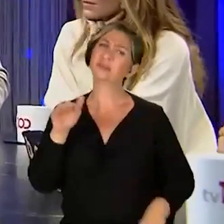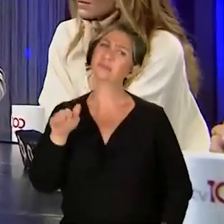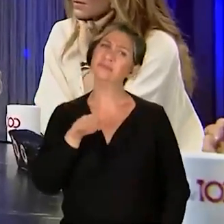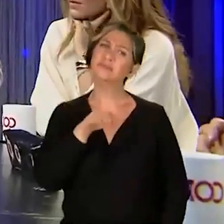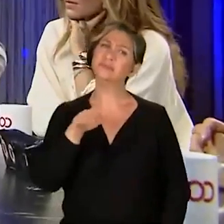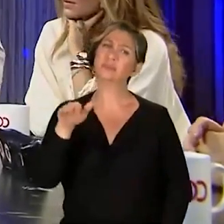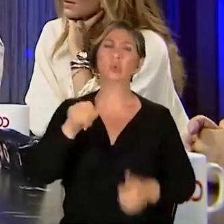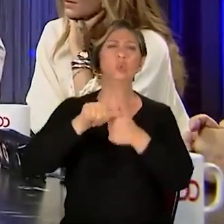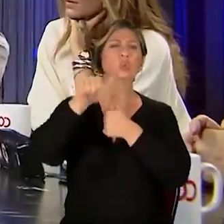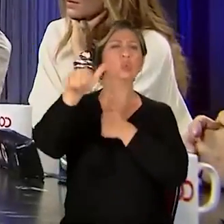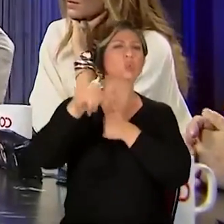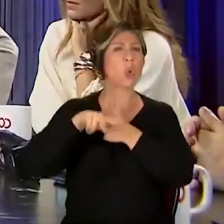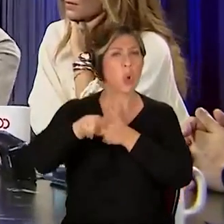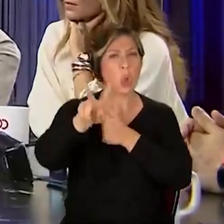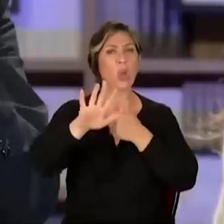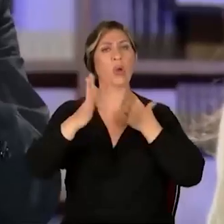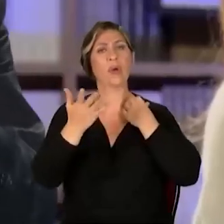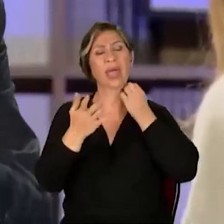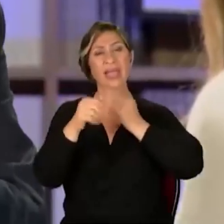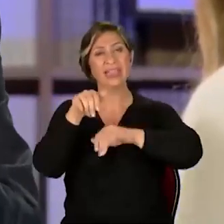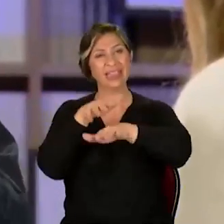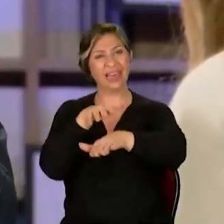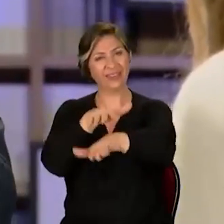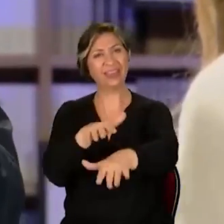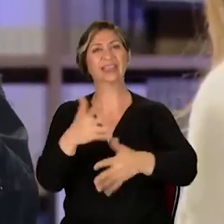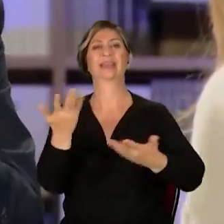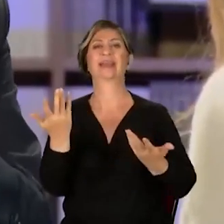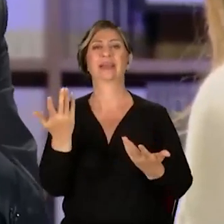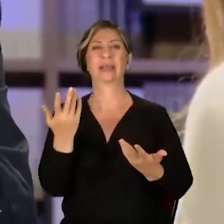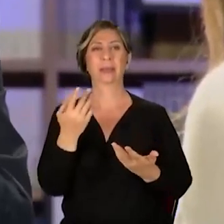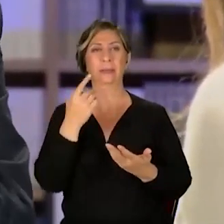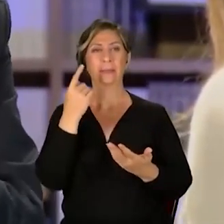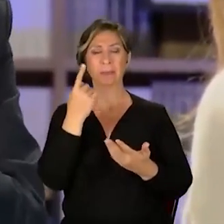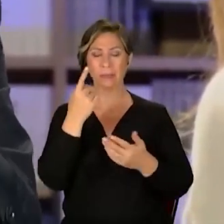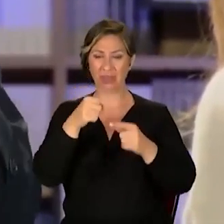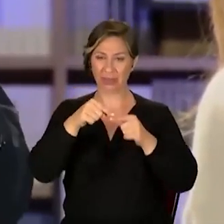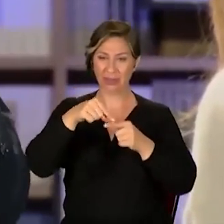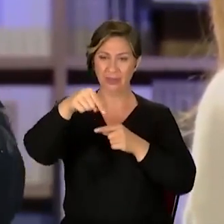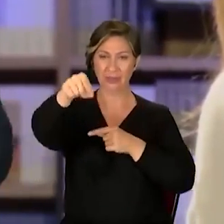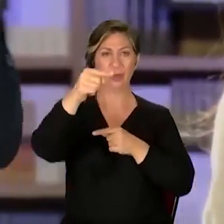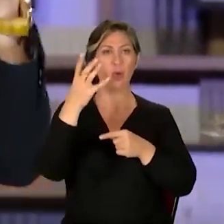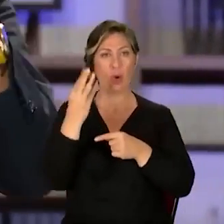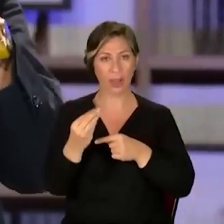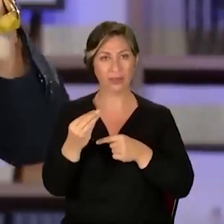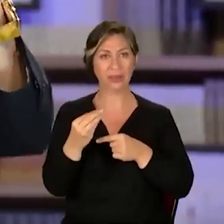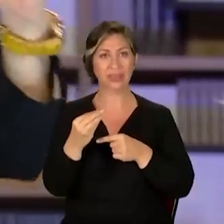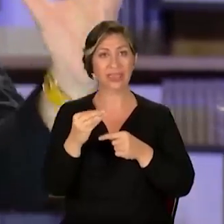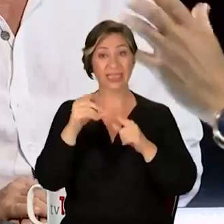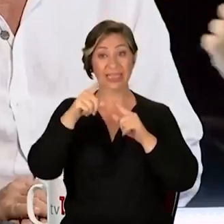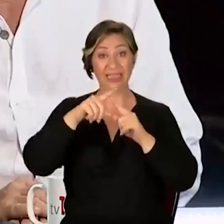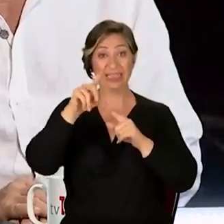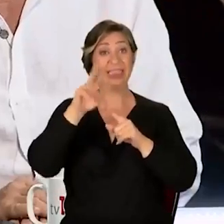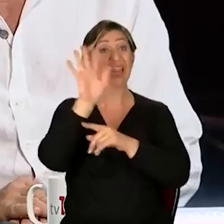Yani biraz uzun yol ya da trafik sıkışması, yani bir biteviyelik arz eden ya da